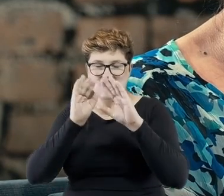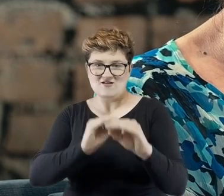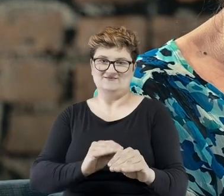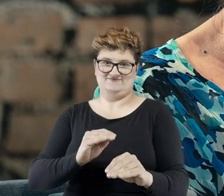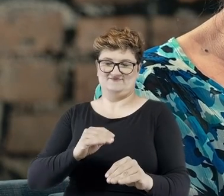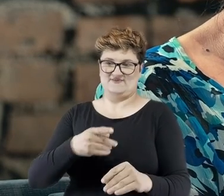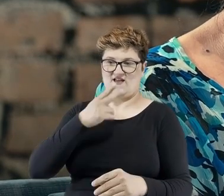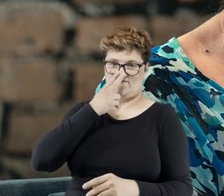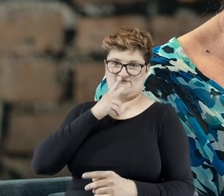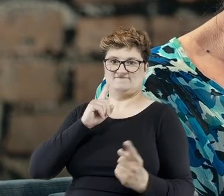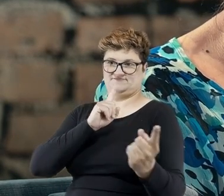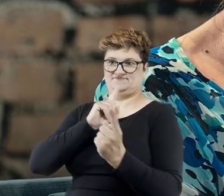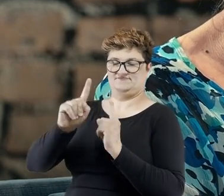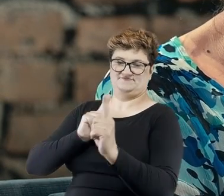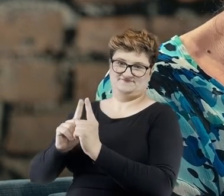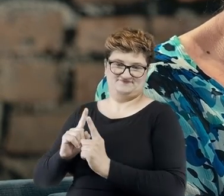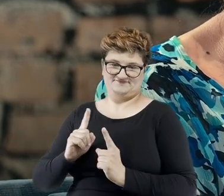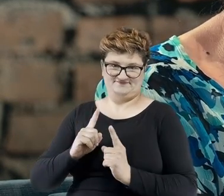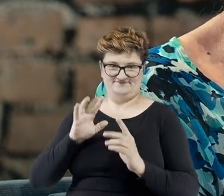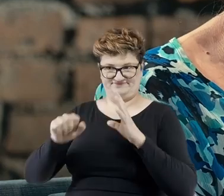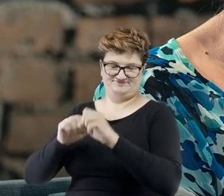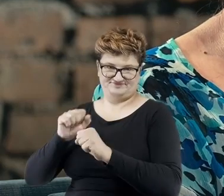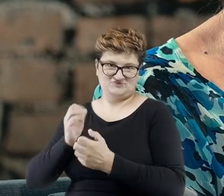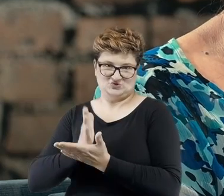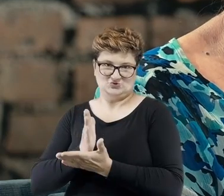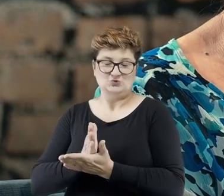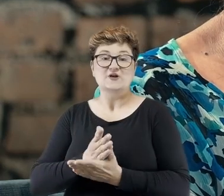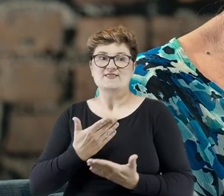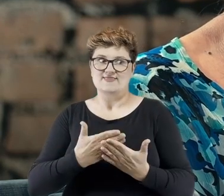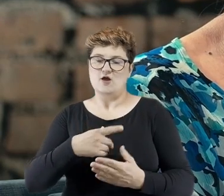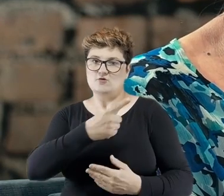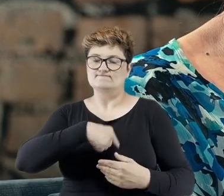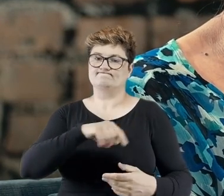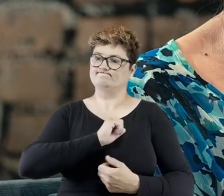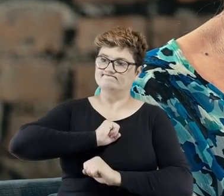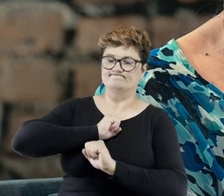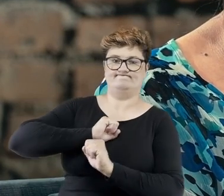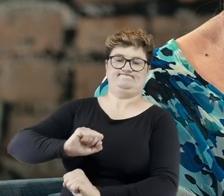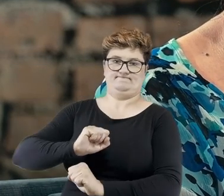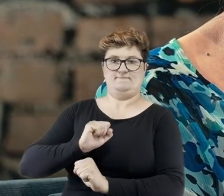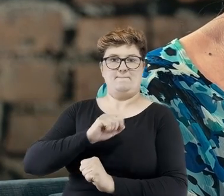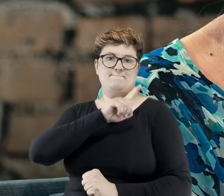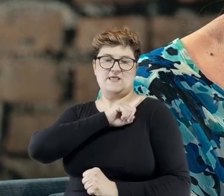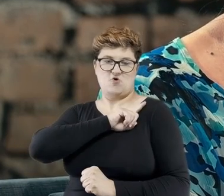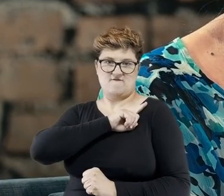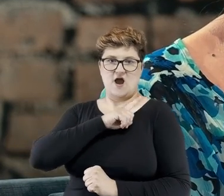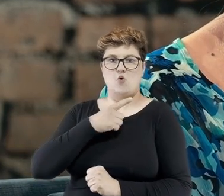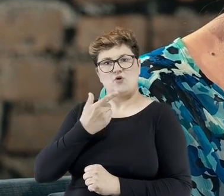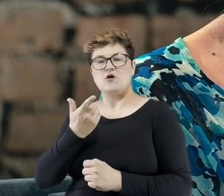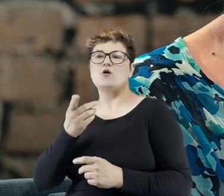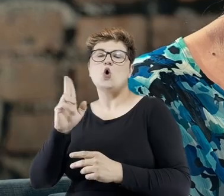te działaczki pracowały jak streetworkerki. Po prostu chodziły po ulicach, pilnowały, wyłapywały te dziewczyny, żeby nie dostały się w łapy